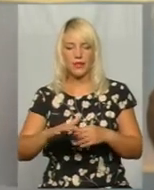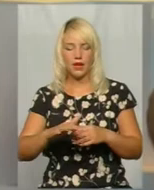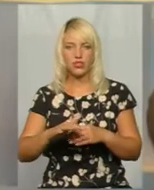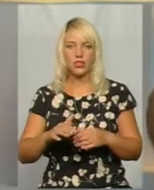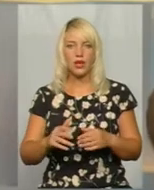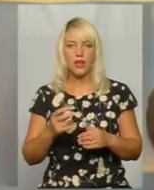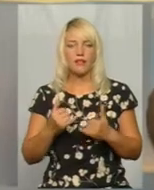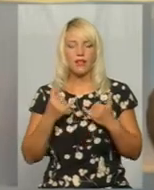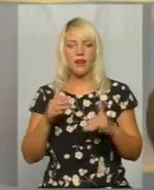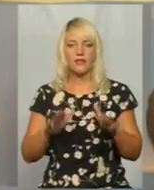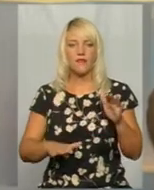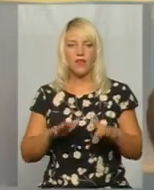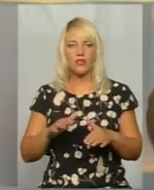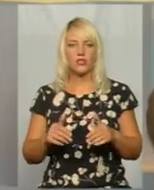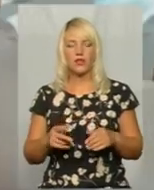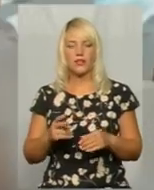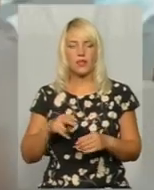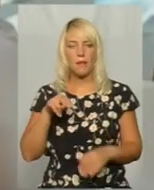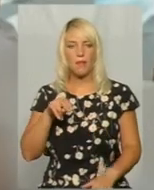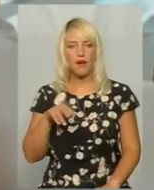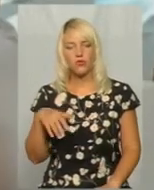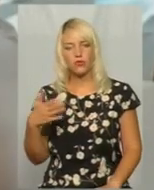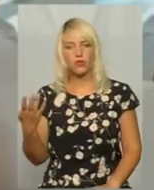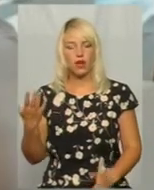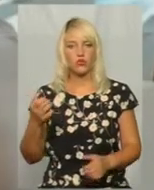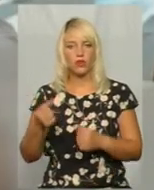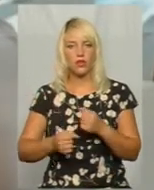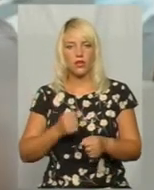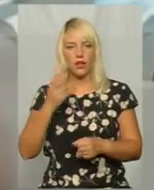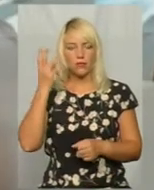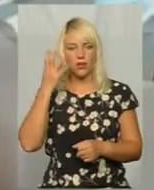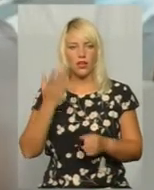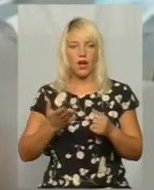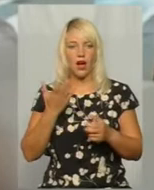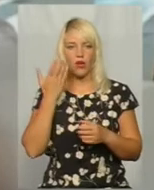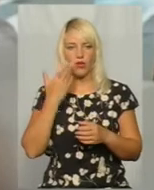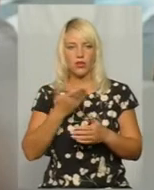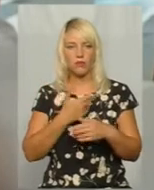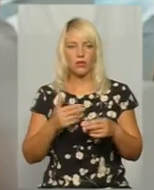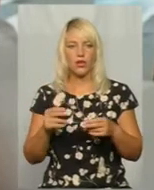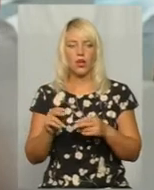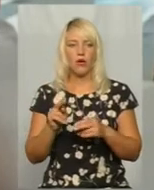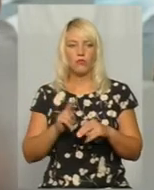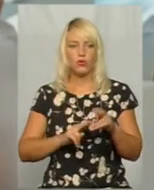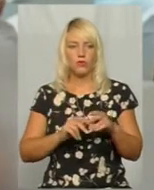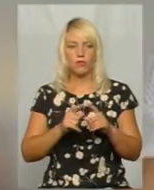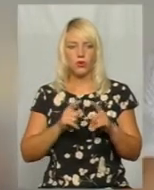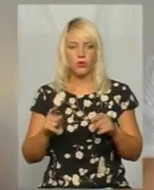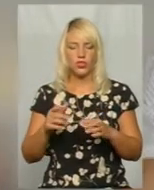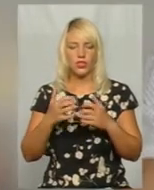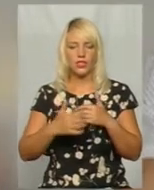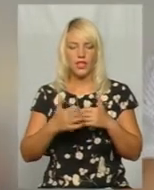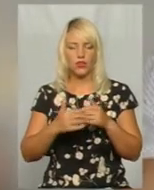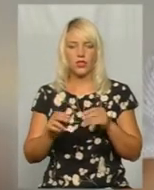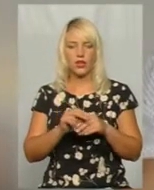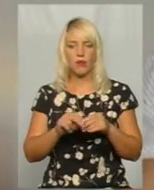справи сторони, якщо їхати на Хмельницький. Коли ми будували поточний середній ремонт біля скарженості, ми побудували